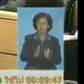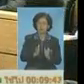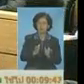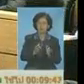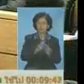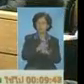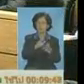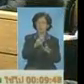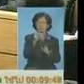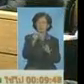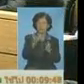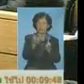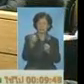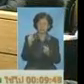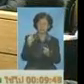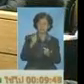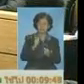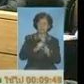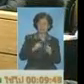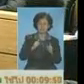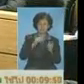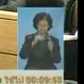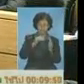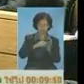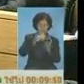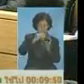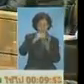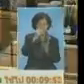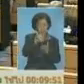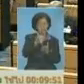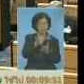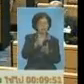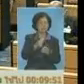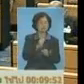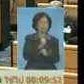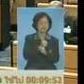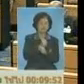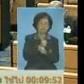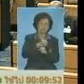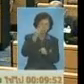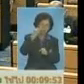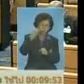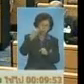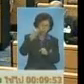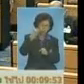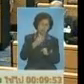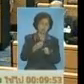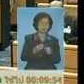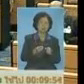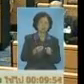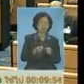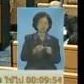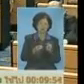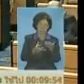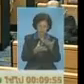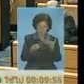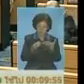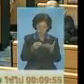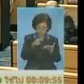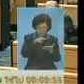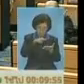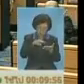ครับผมเรียนท่านประธานนะขึ้นชาร์ตให้เห็นอีกรอบนะครับว่างานรูทีนนะครับคืองานกันกรองนะครับงานกันกรองเนี่ยต้องแสดง